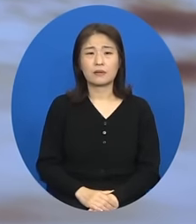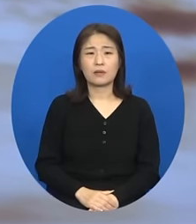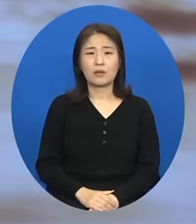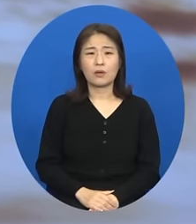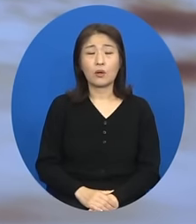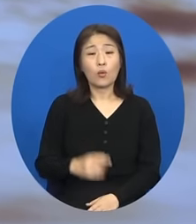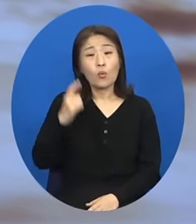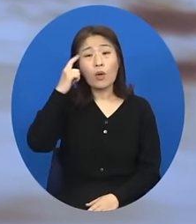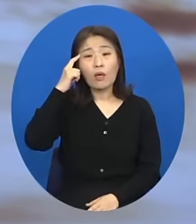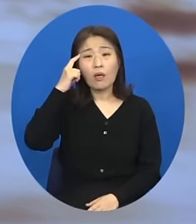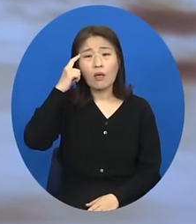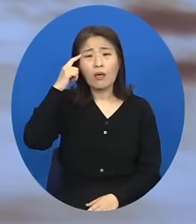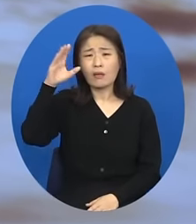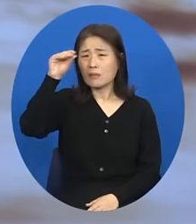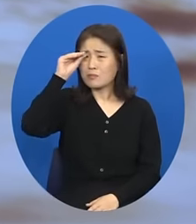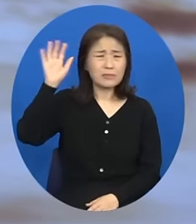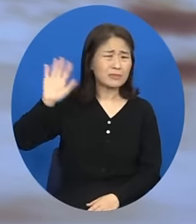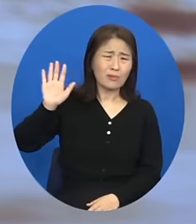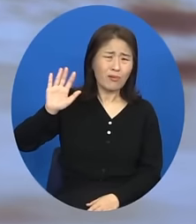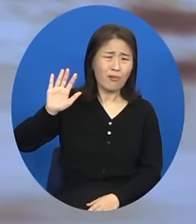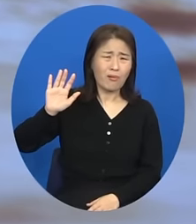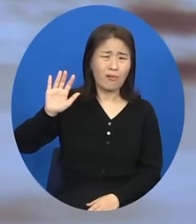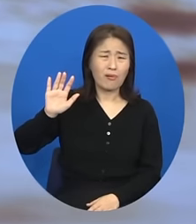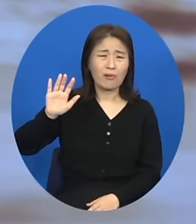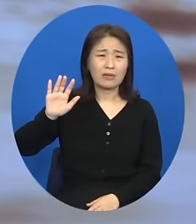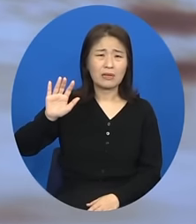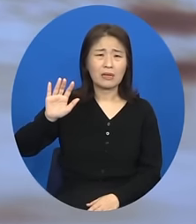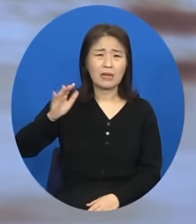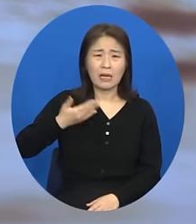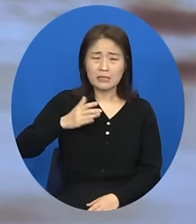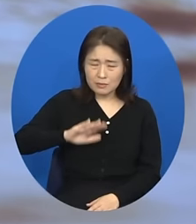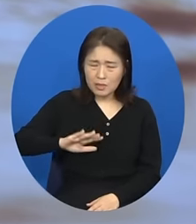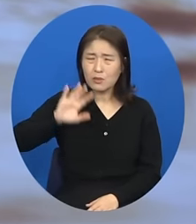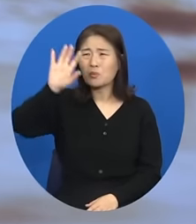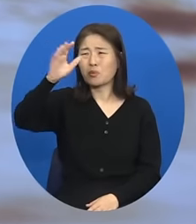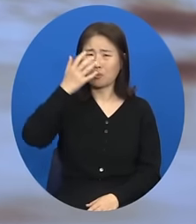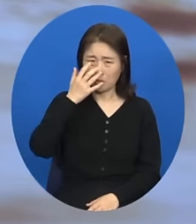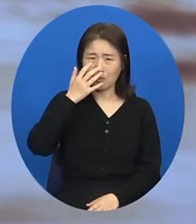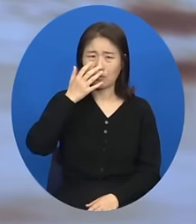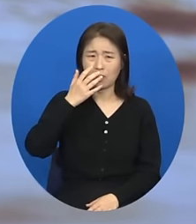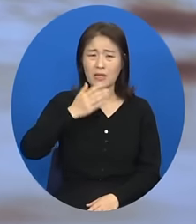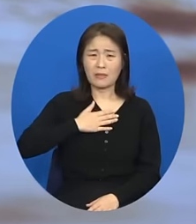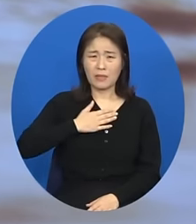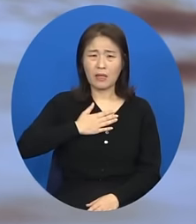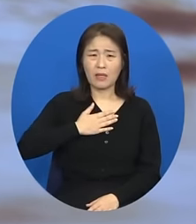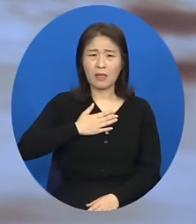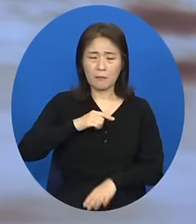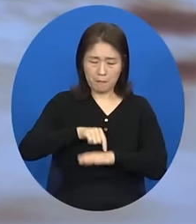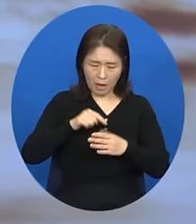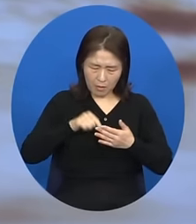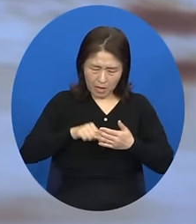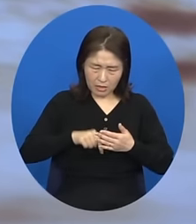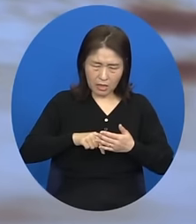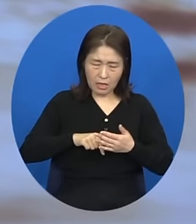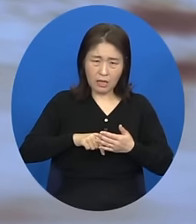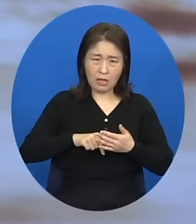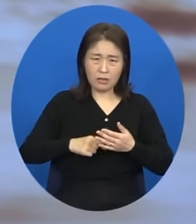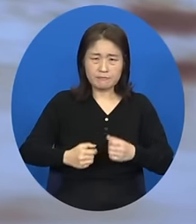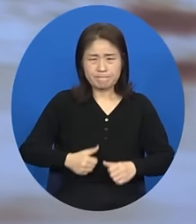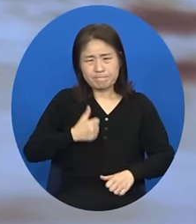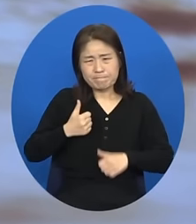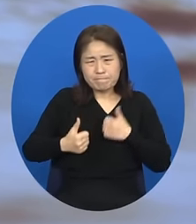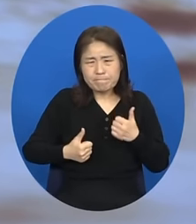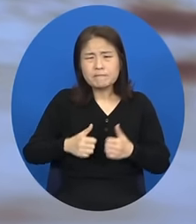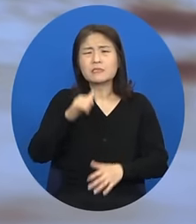싶지 않았잖아요. 무서웠잖아요. 근데 그 죄가 제 안에 그대로 혈기로 있었던 것이에요. 불